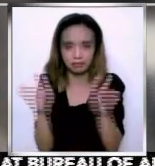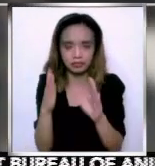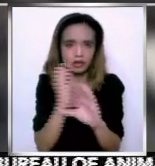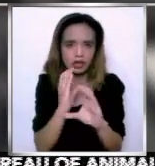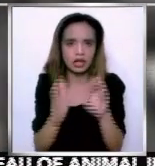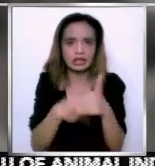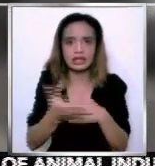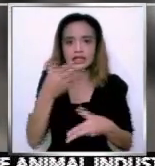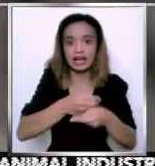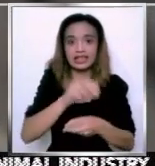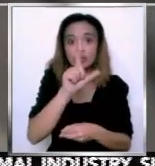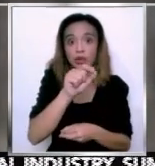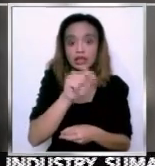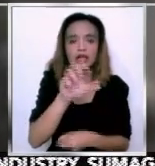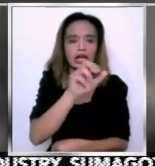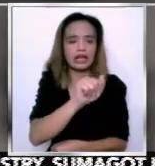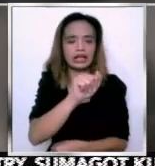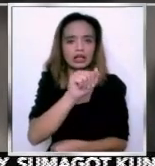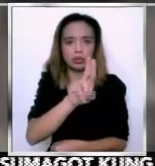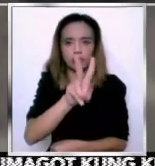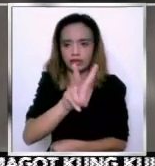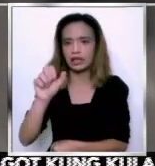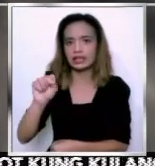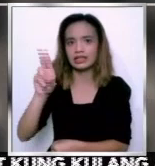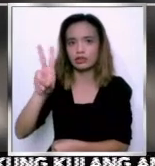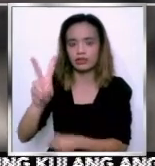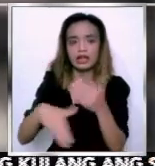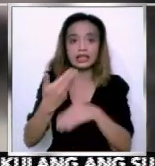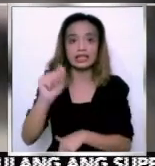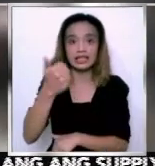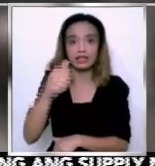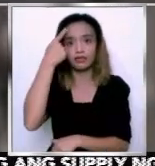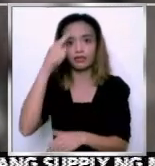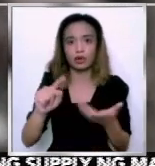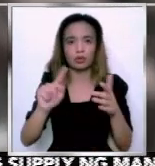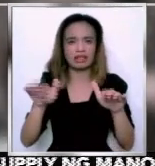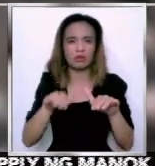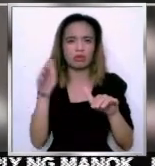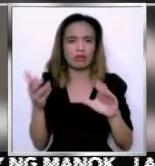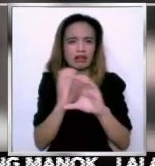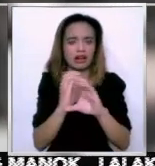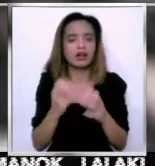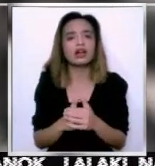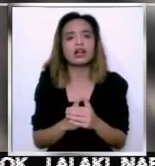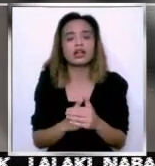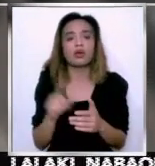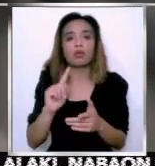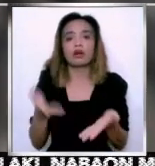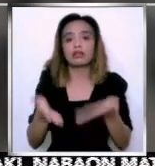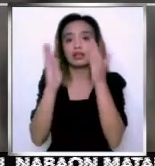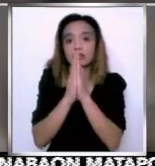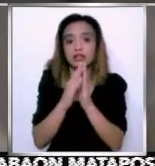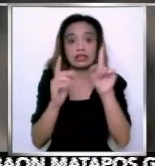sa AUV at SUV, at dagdag 10 pesos para sa hatchback. Bukod dyan, may hiling pang dagdag na 20 pesos sa kada kilometro